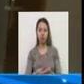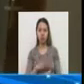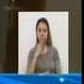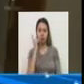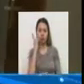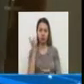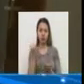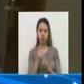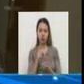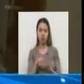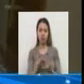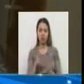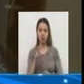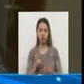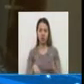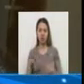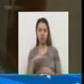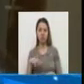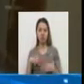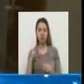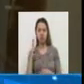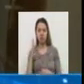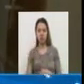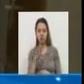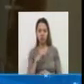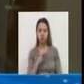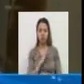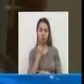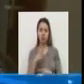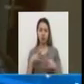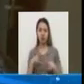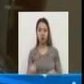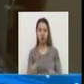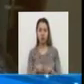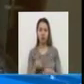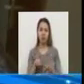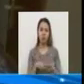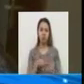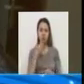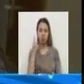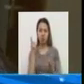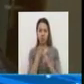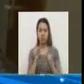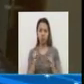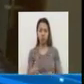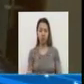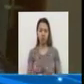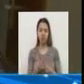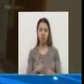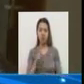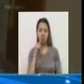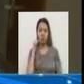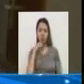ұялы телефоныңызға жүктеп алып, айыппұлдар мен жылжымайтын мүлік жайлы және баланың туылуына қажетті сұранымдар жайлы ақпарат ала аласыз. Бұл